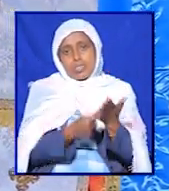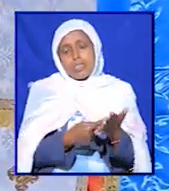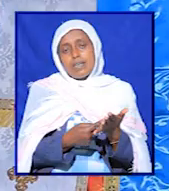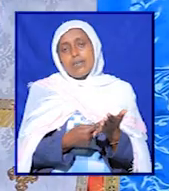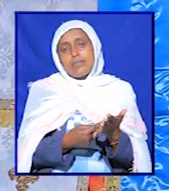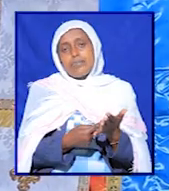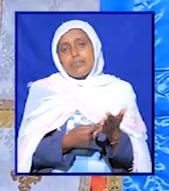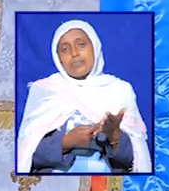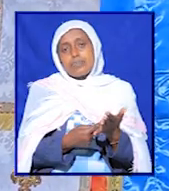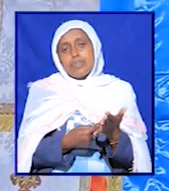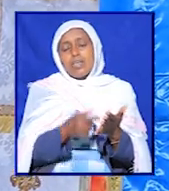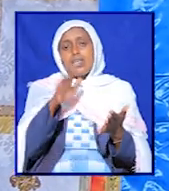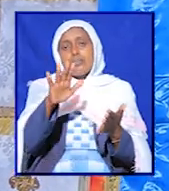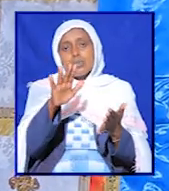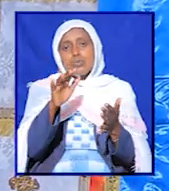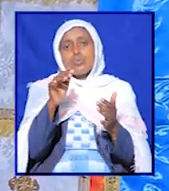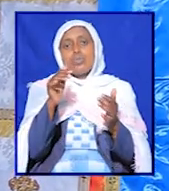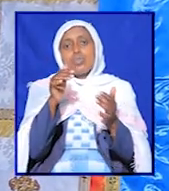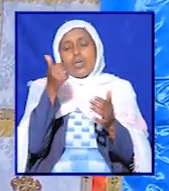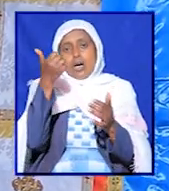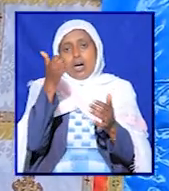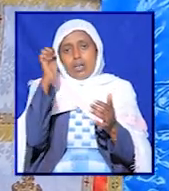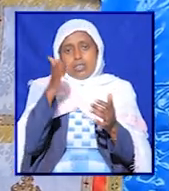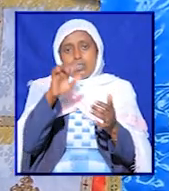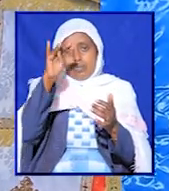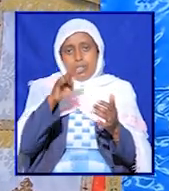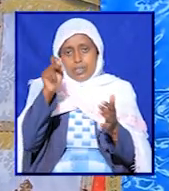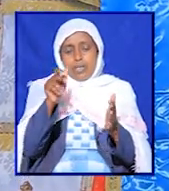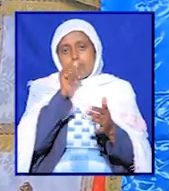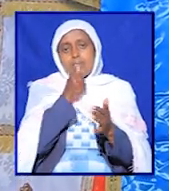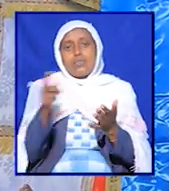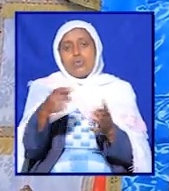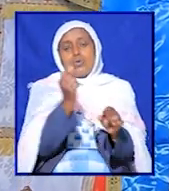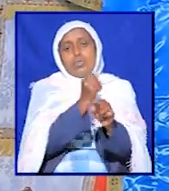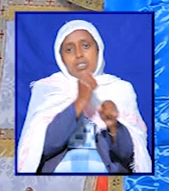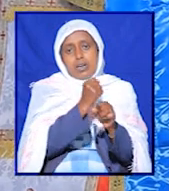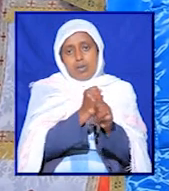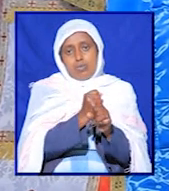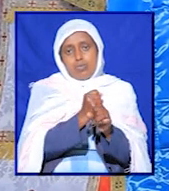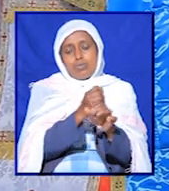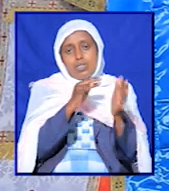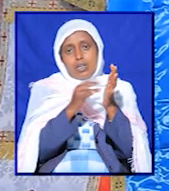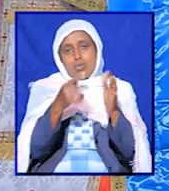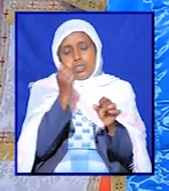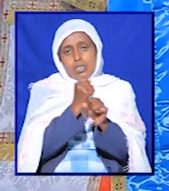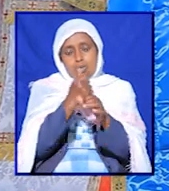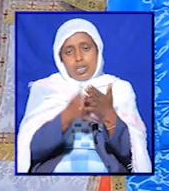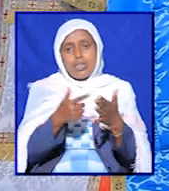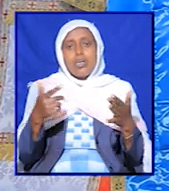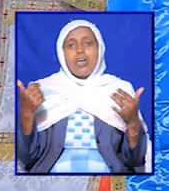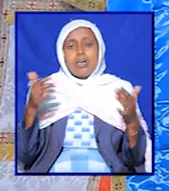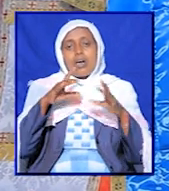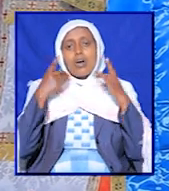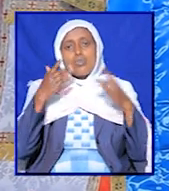እነዚህ የአምስቱ አዕማደ ምስጢር ምሳሌ ሆነው ይሰራሉ። እና ይሄንን ከላይ ይለብሳል ማለት ነው